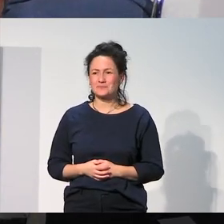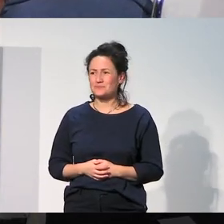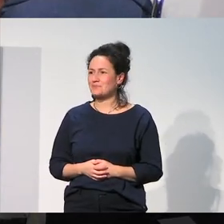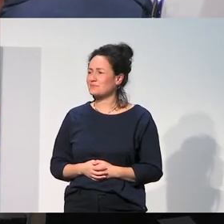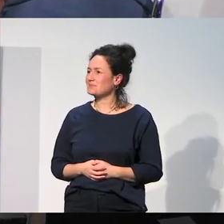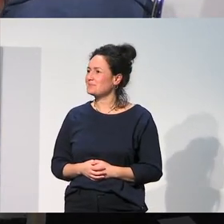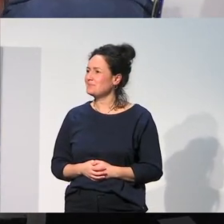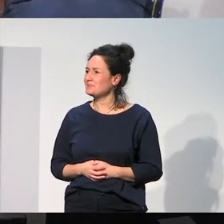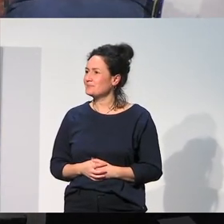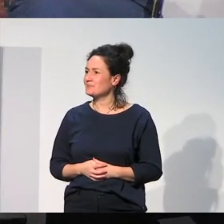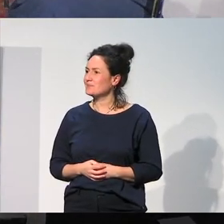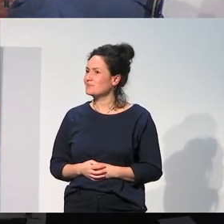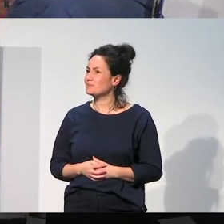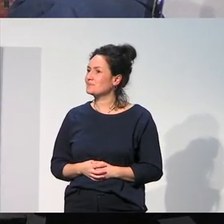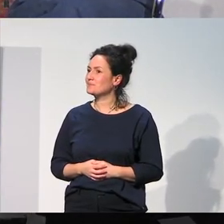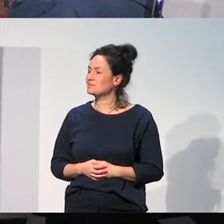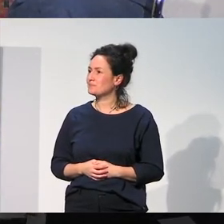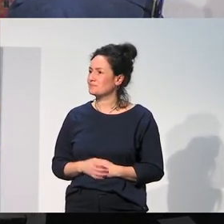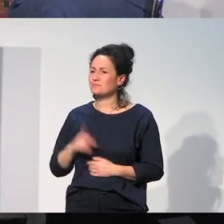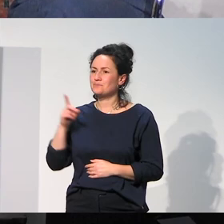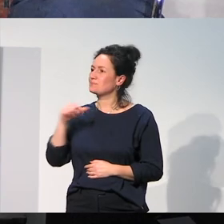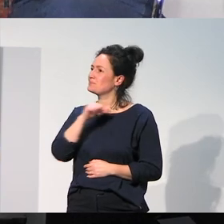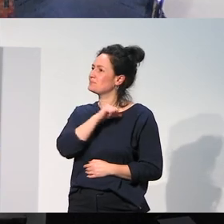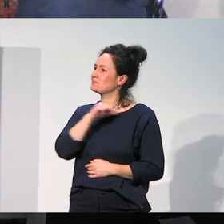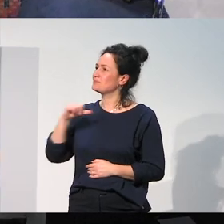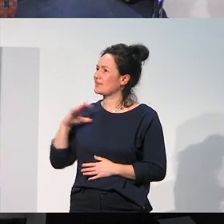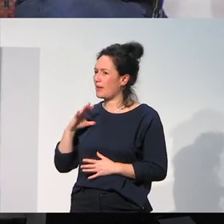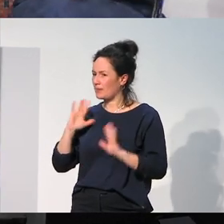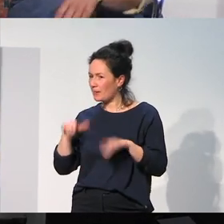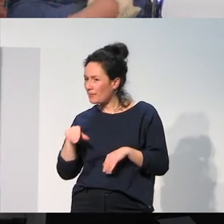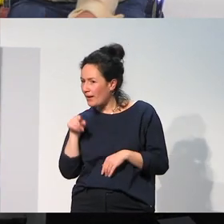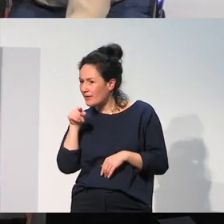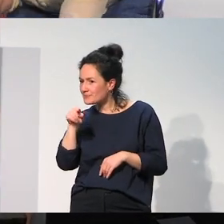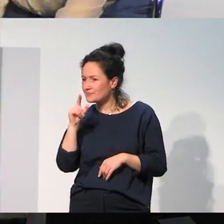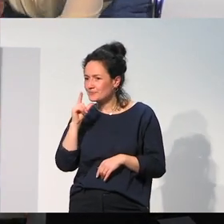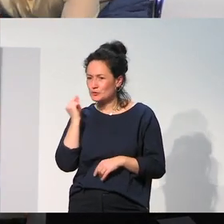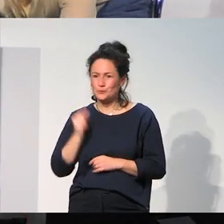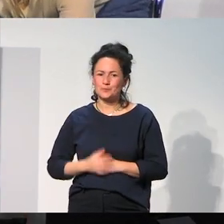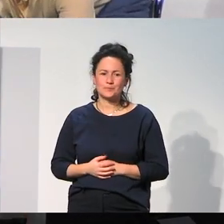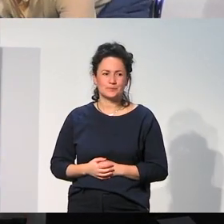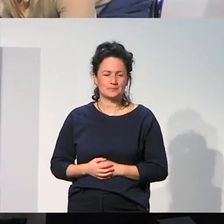Je crois là, madame. Et après, je crois ici aussi.